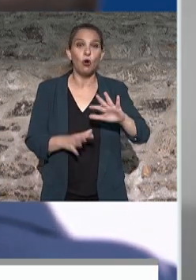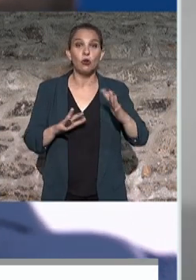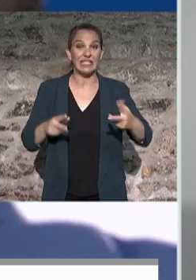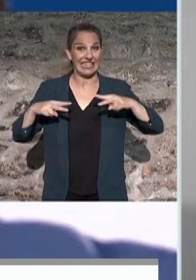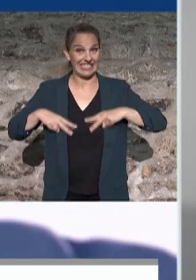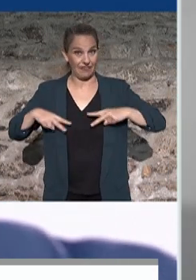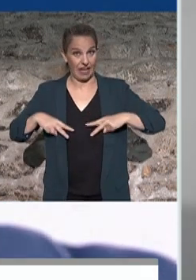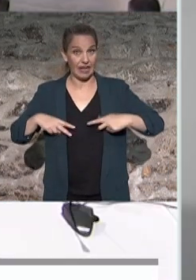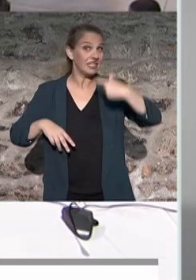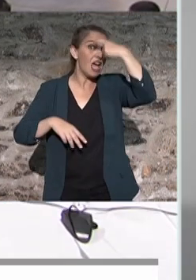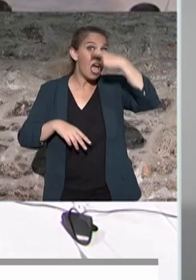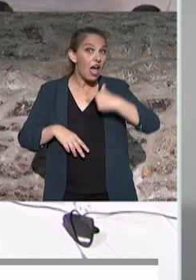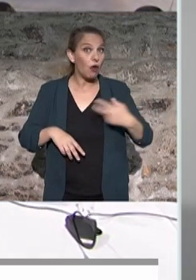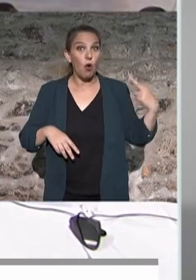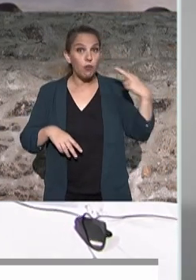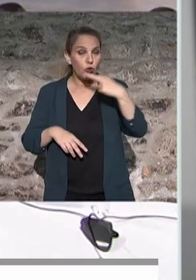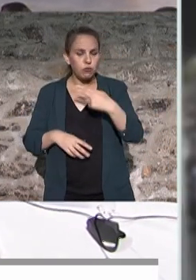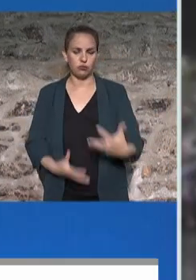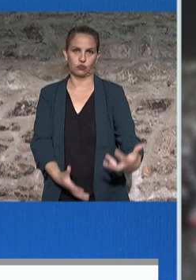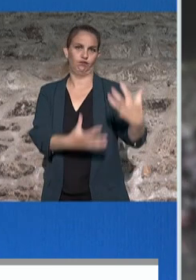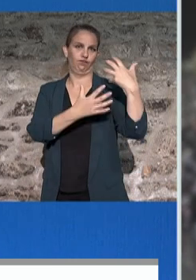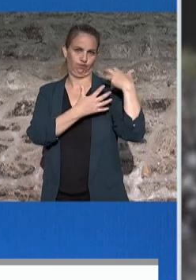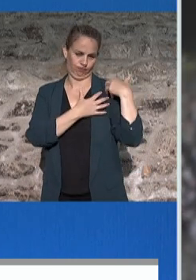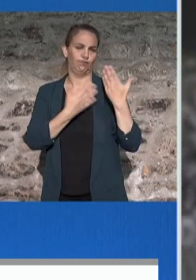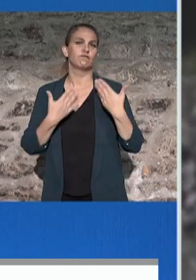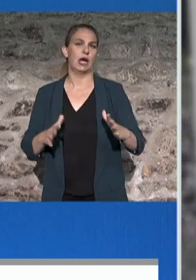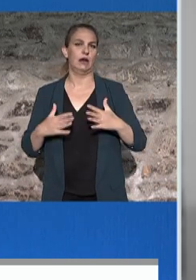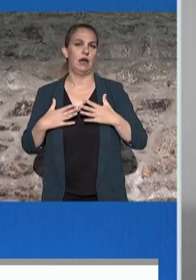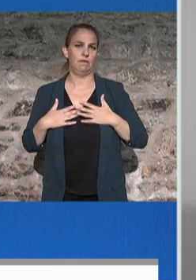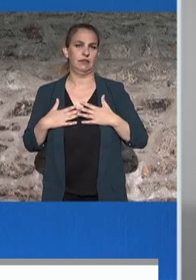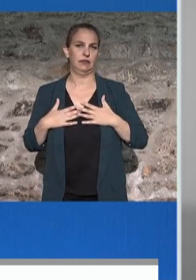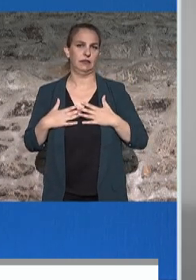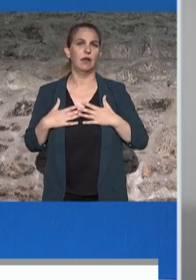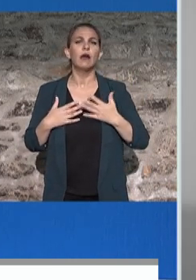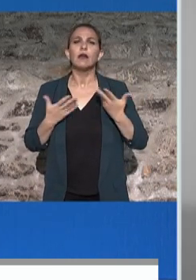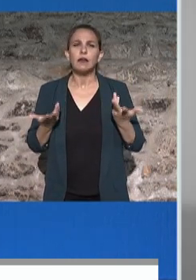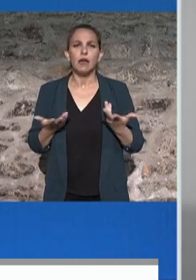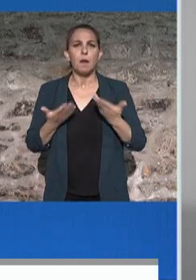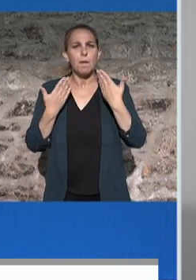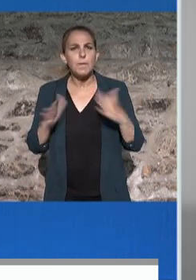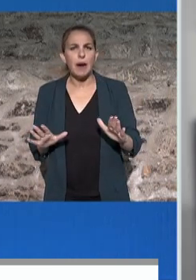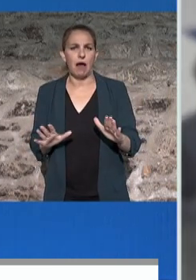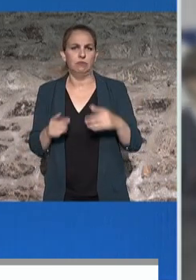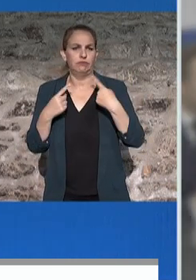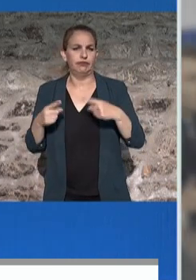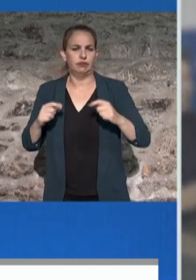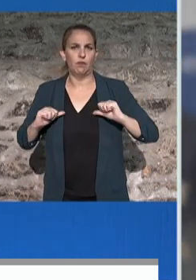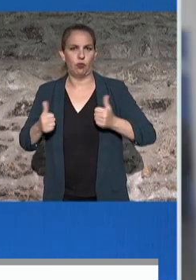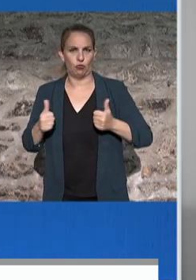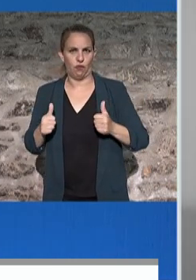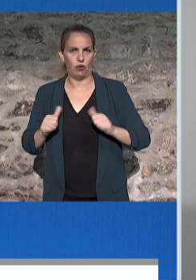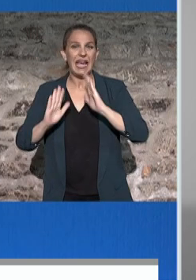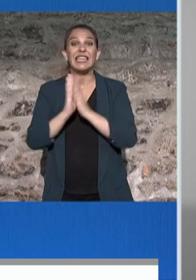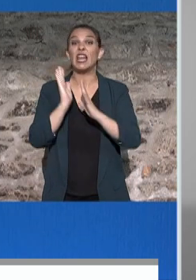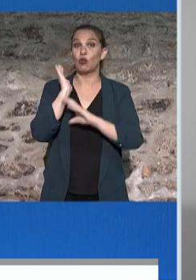και είναι εμφανές πως το σκληρό ροκ θα είναι αυτό που θα χαρακτηρίσει έτσι και τις επόμενες ημέρες. Ο κύριος Μητσοτάκης τόνισε πως δεν